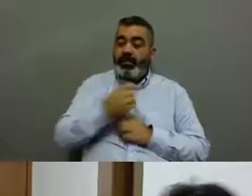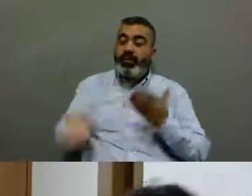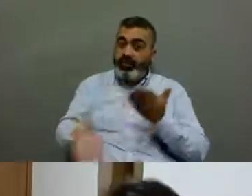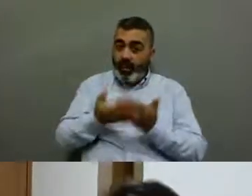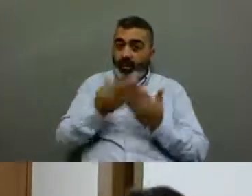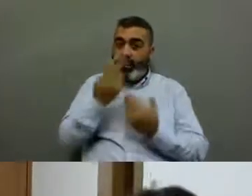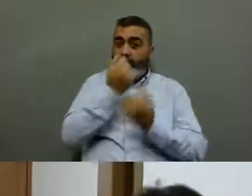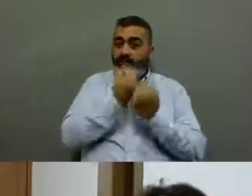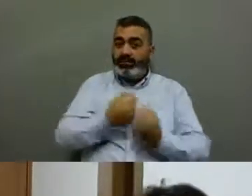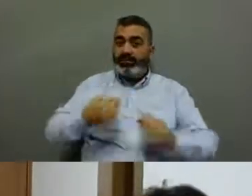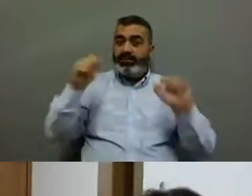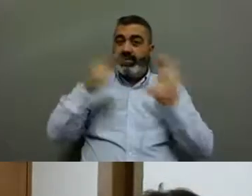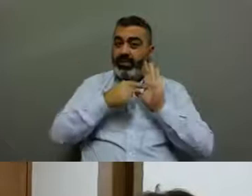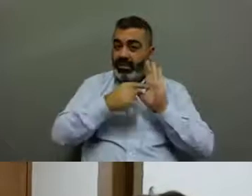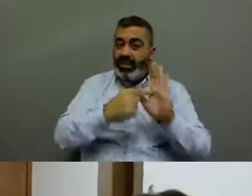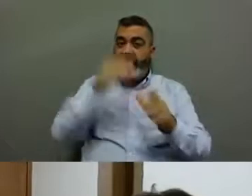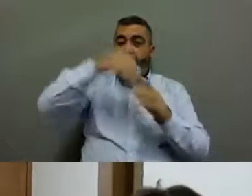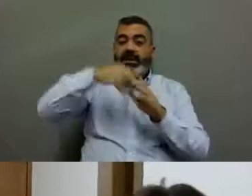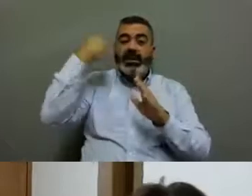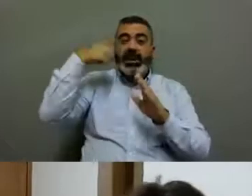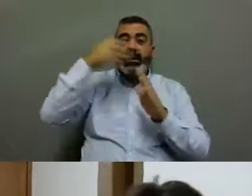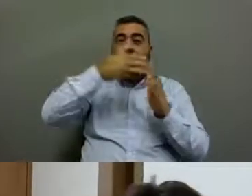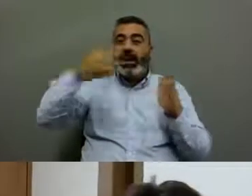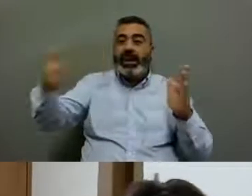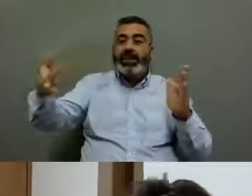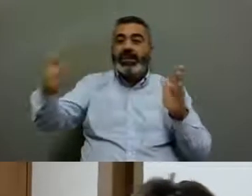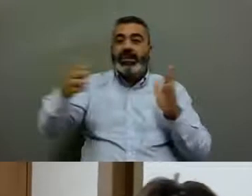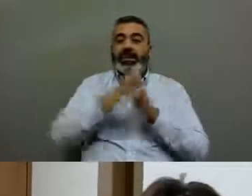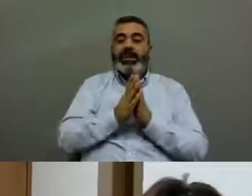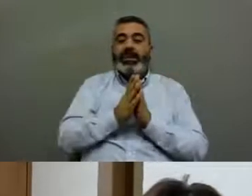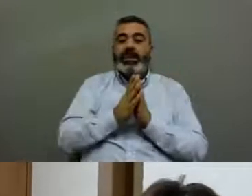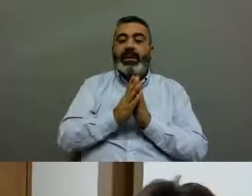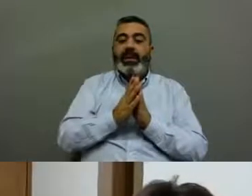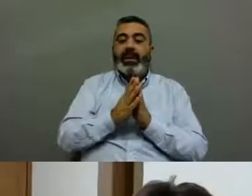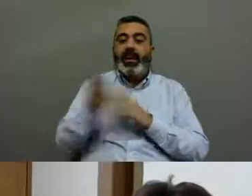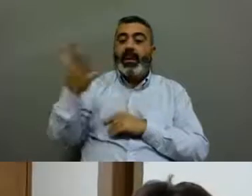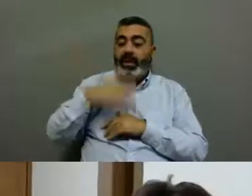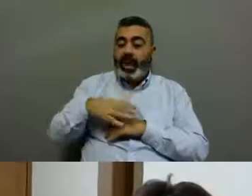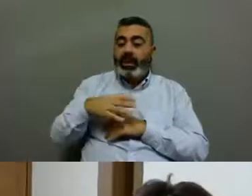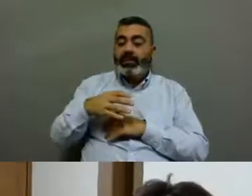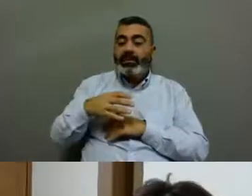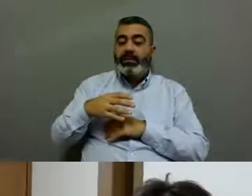χειραφέτηση των αναπήρων σε κάποια από τις ταινίες, αν θα ήθελε να...